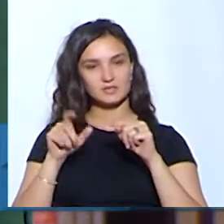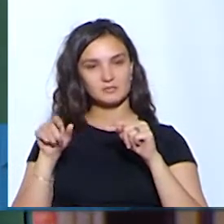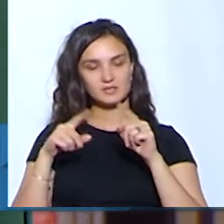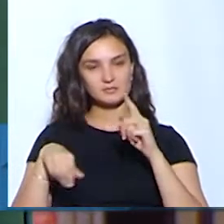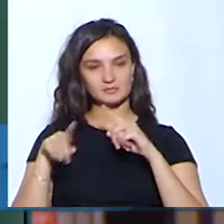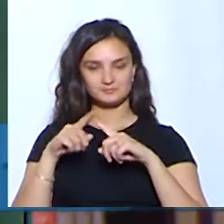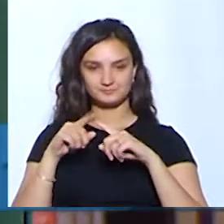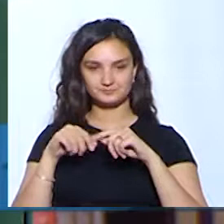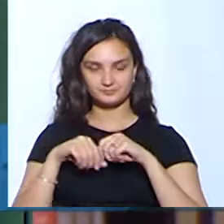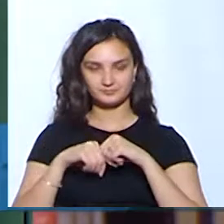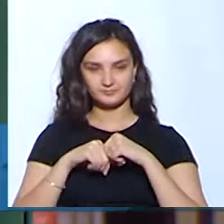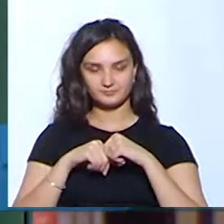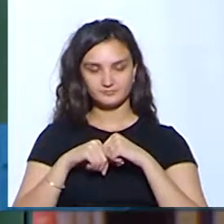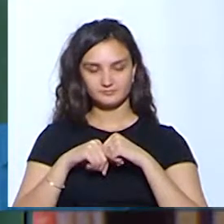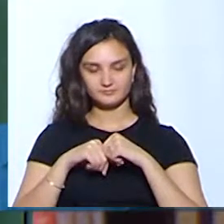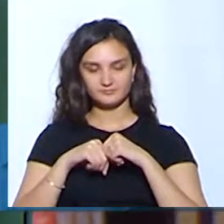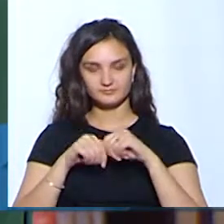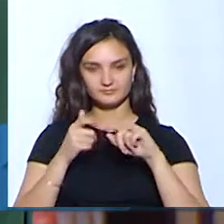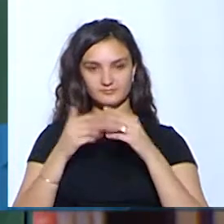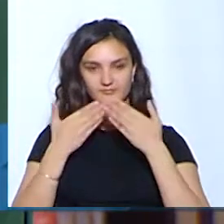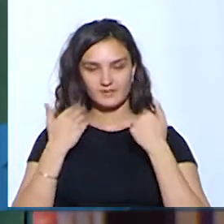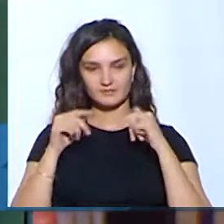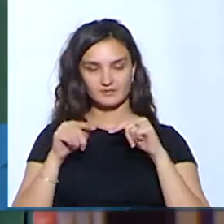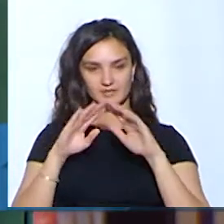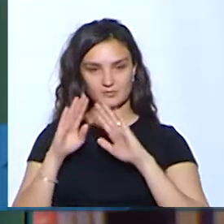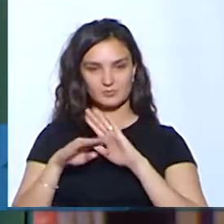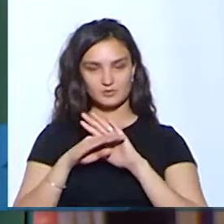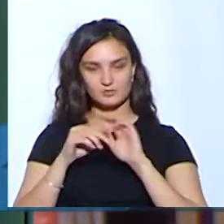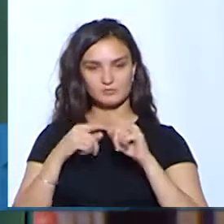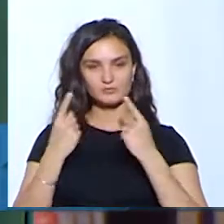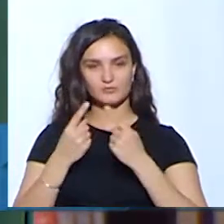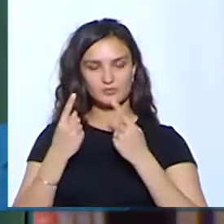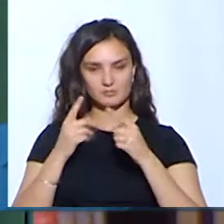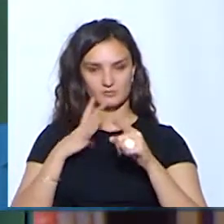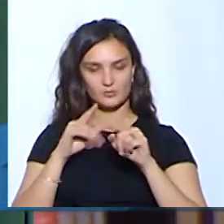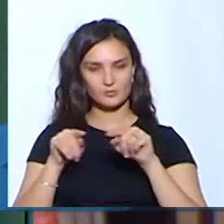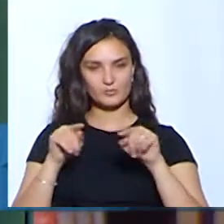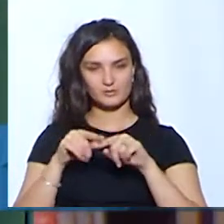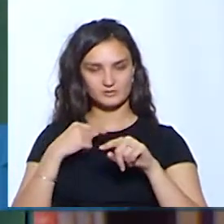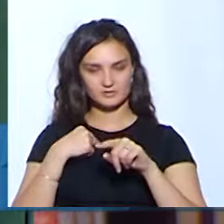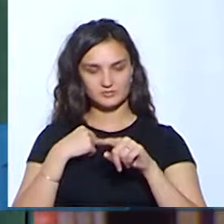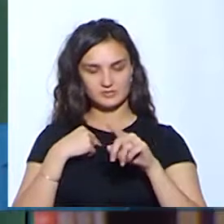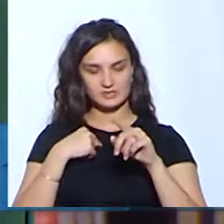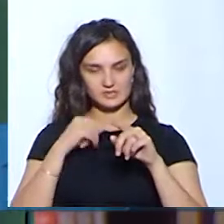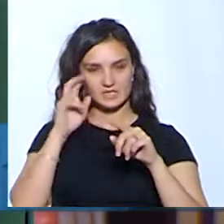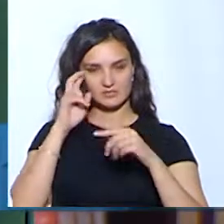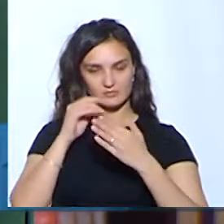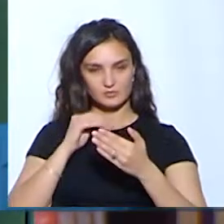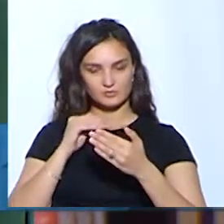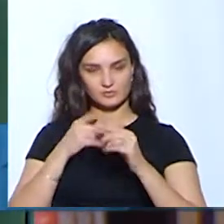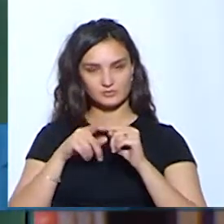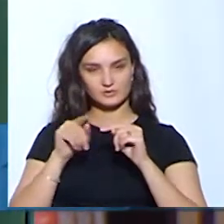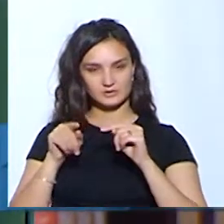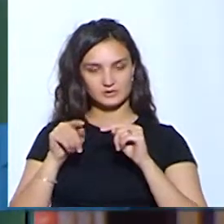ადამიანები ძალიან ადვილად ემორჩილებიან და ესეთ პროპაგანდა იყო ჩვეულებრივი პროპაგანდა იყო ჩვენი მტრული სახელმწიფოსი რომელიც